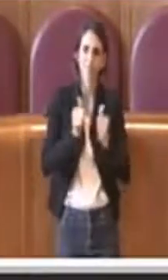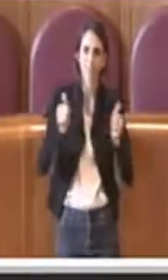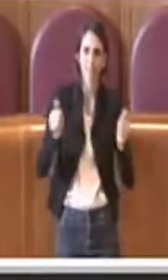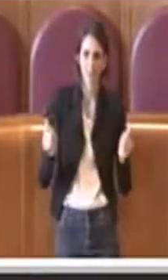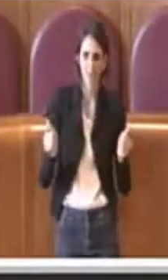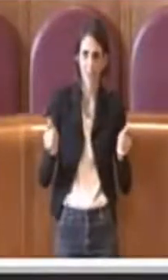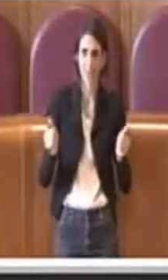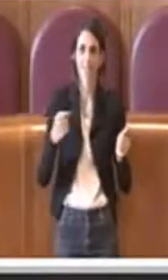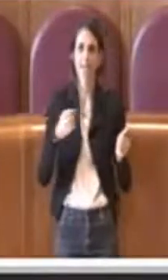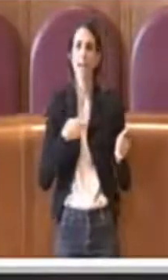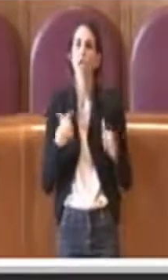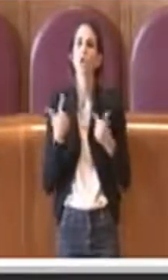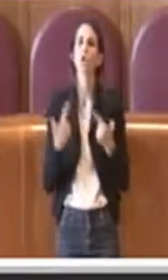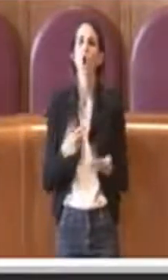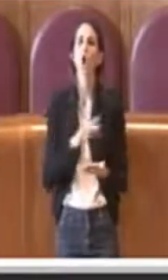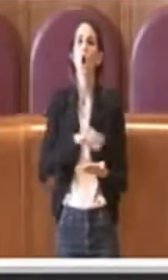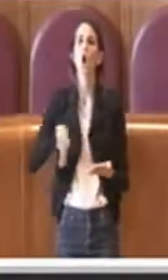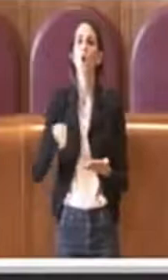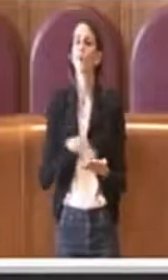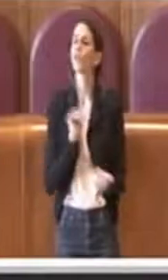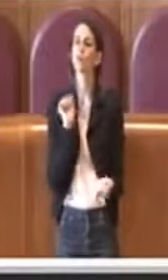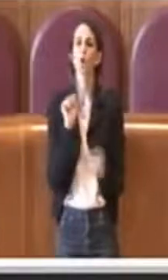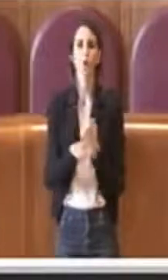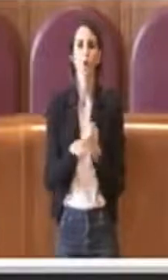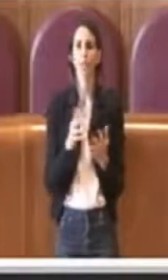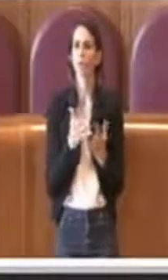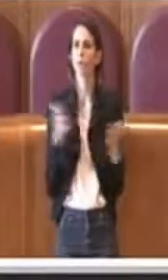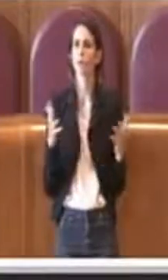dichiara il voto contrario della maggioranza a questo ordine del giorno grazie